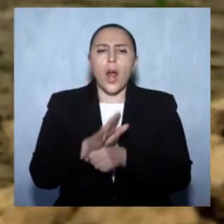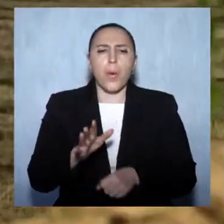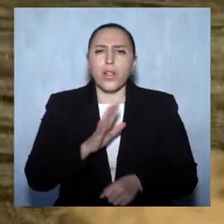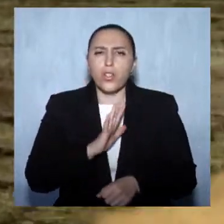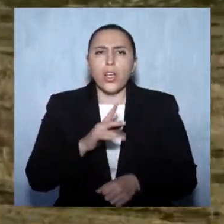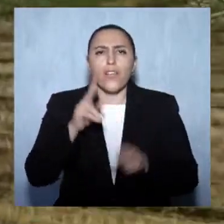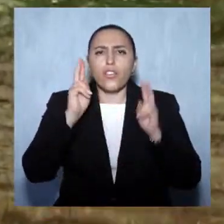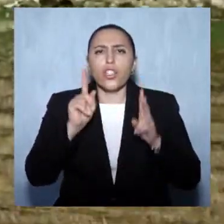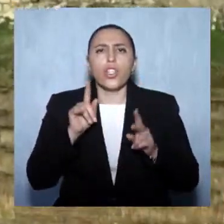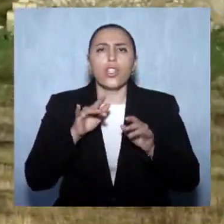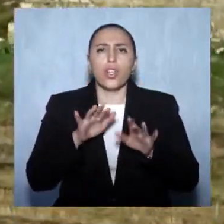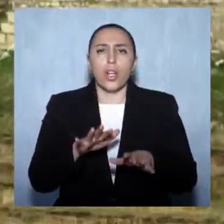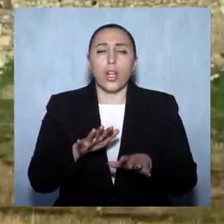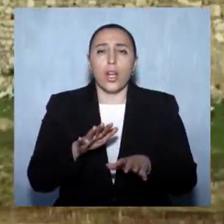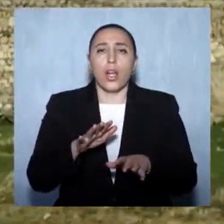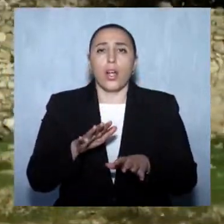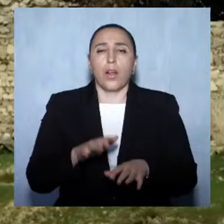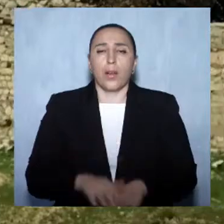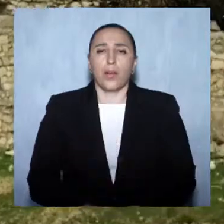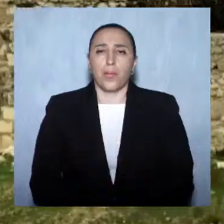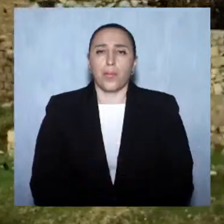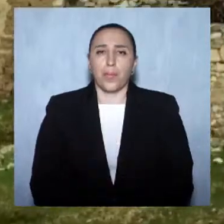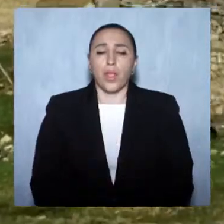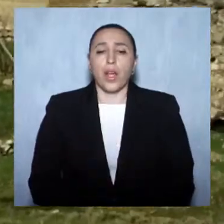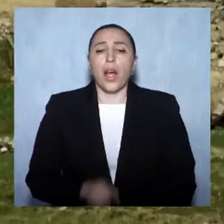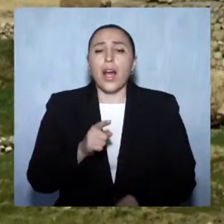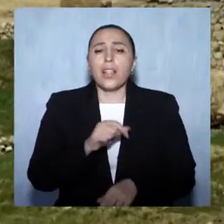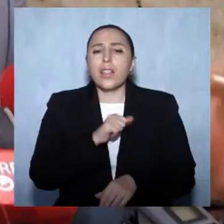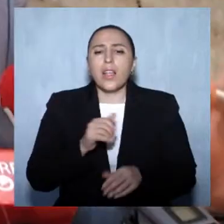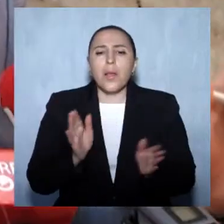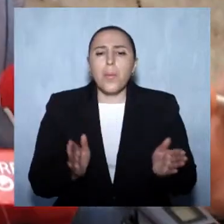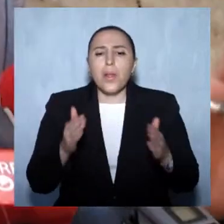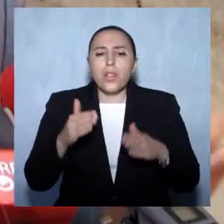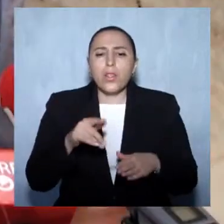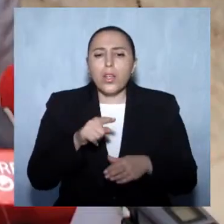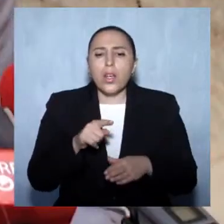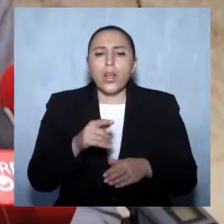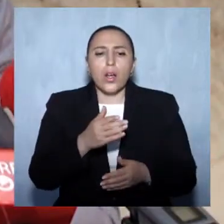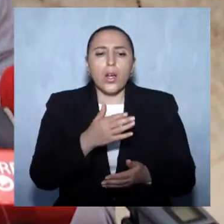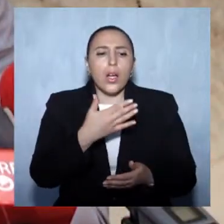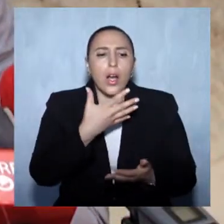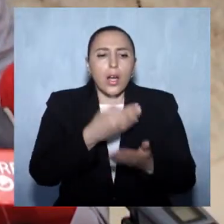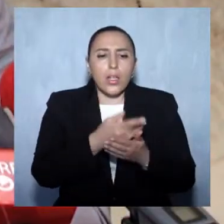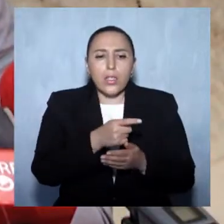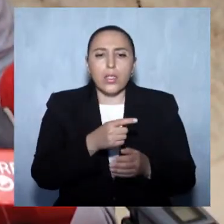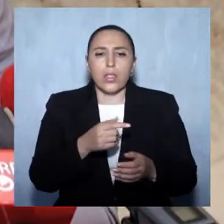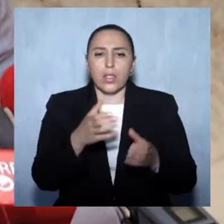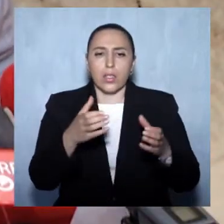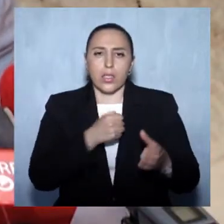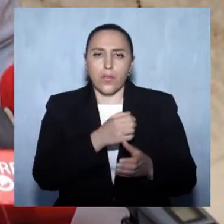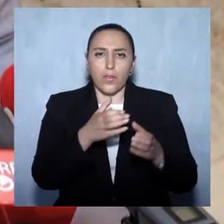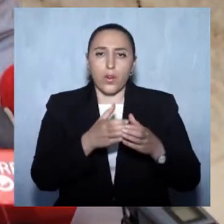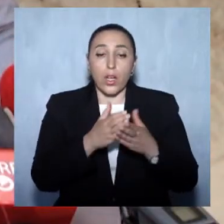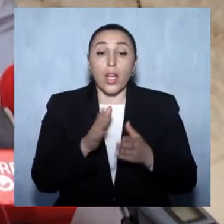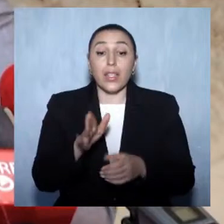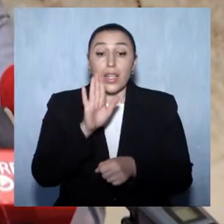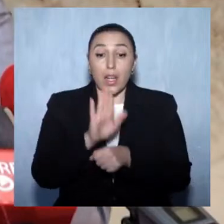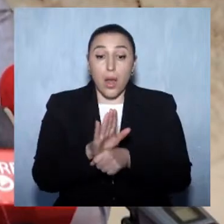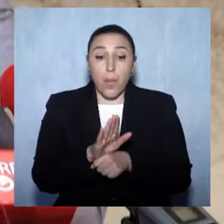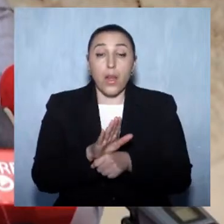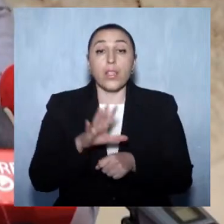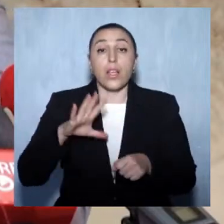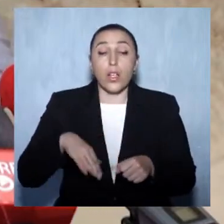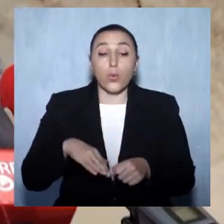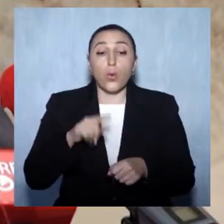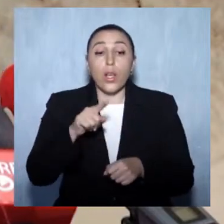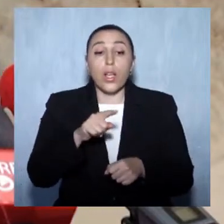ու չգիտեն ինչ պիտի անեն, սենց թե նենց, այդ մարդկոցներն ամեն մեկն ունի սպայական կազմը, ու ցանկացած հրաման ստանալուց հետո սպայական կազմն